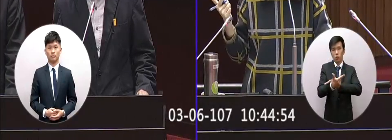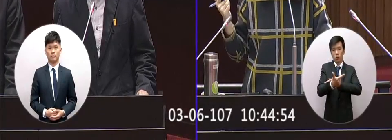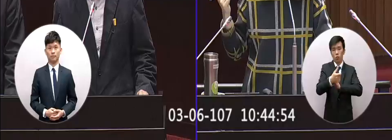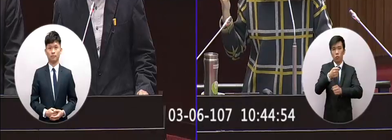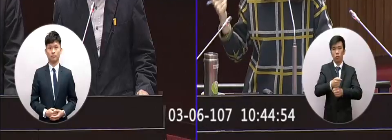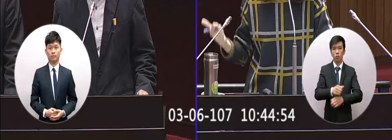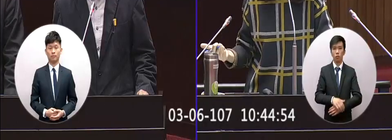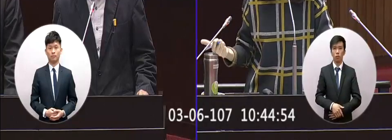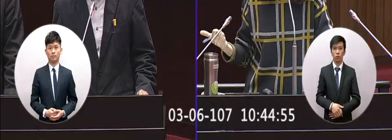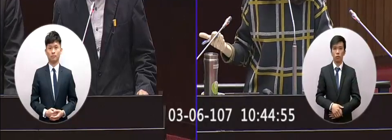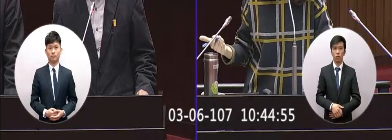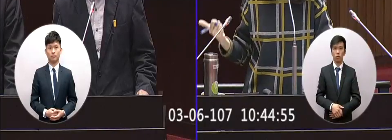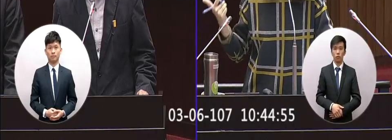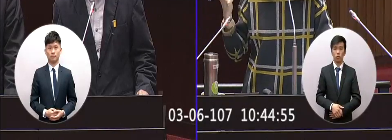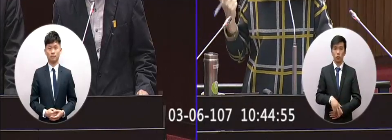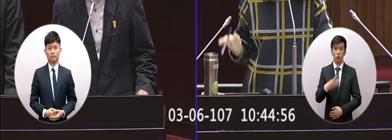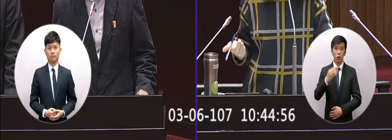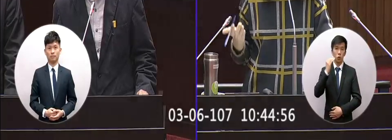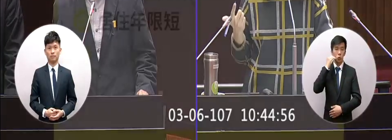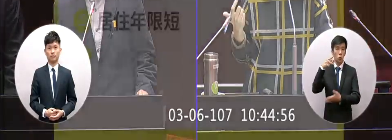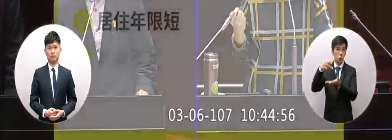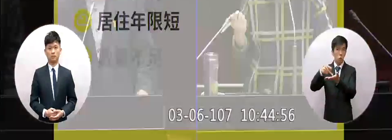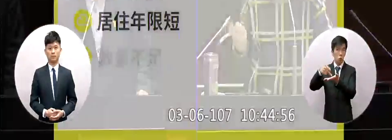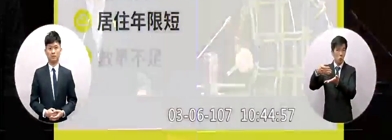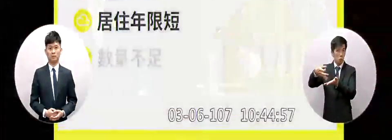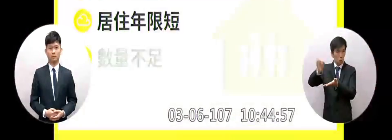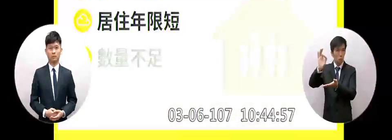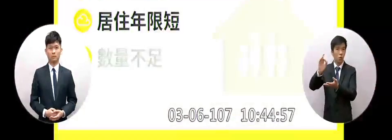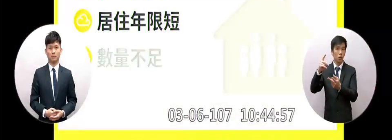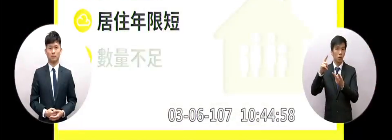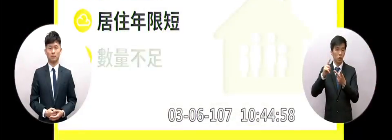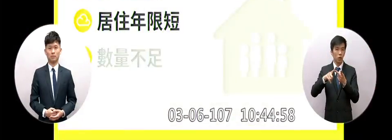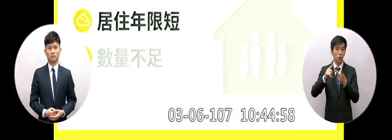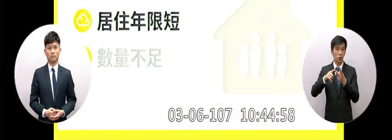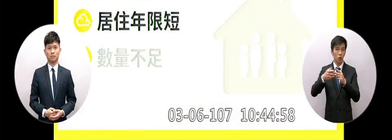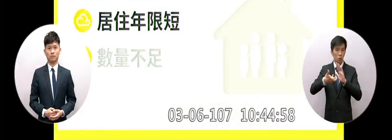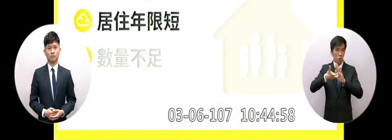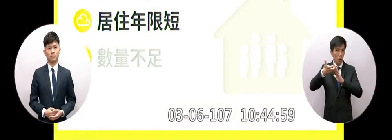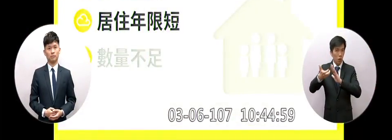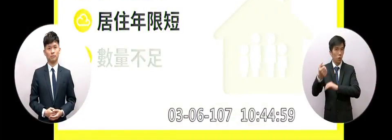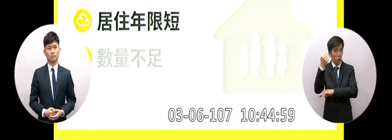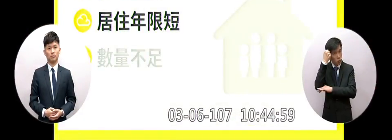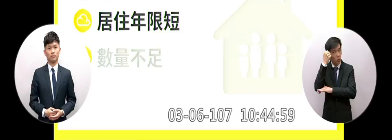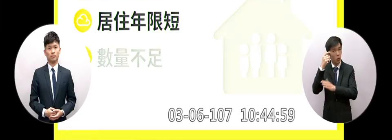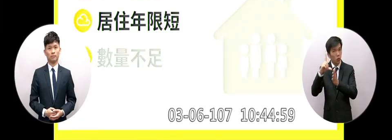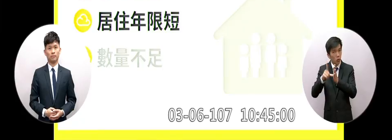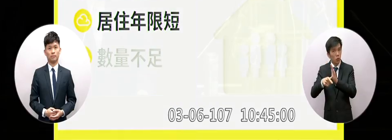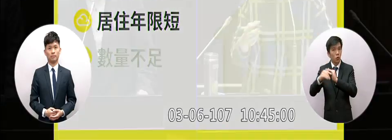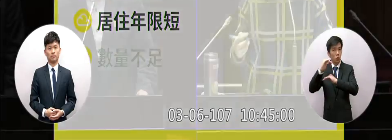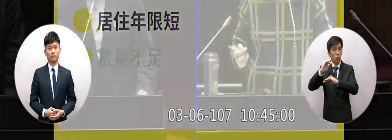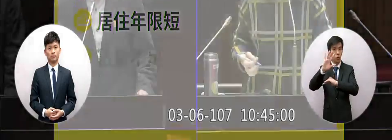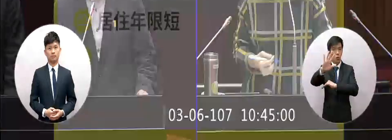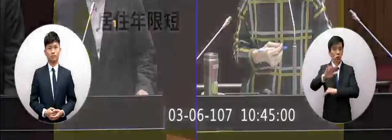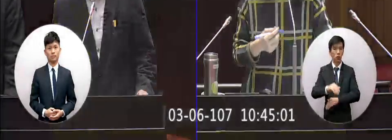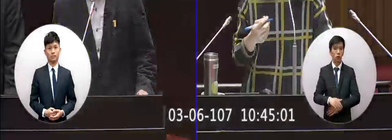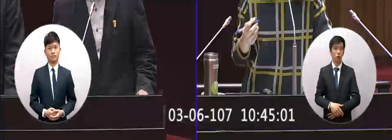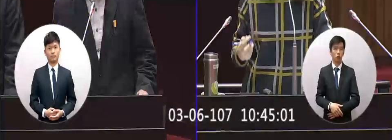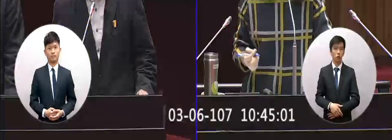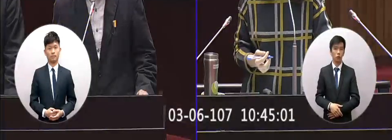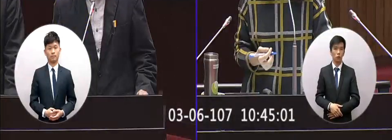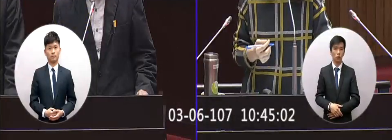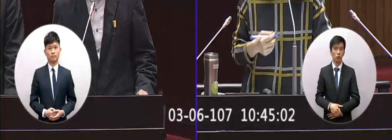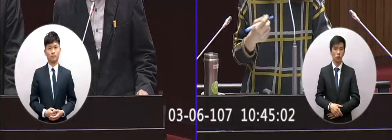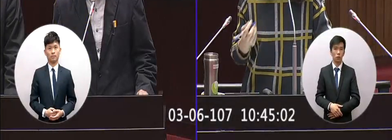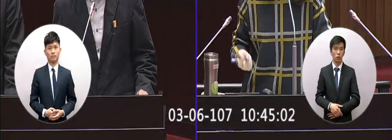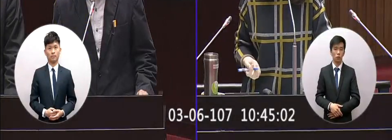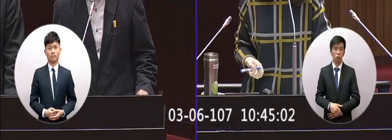金比较高的问题，还有这个居住年限的问题，我想可能在这个